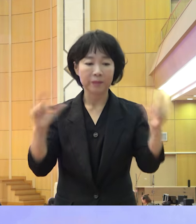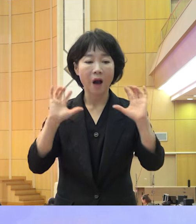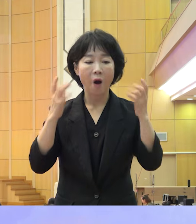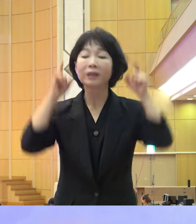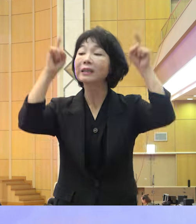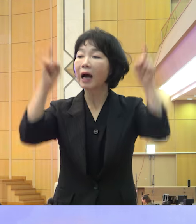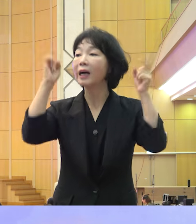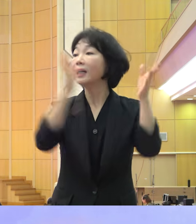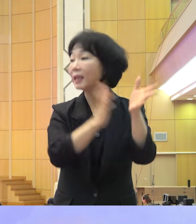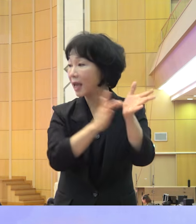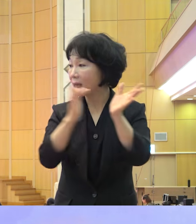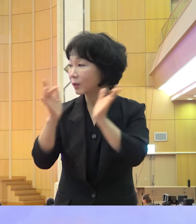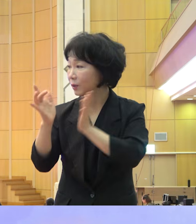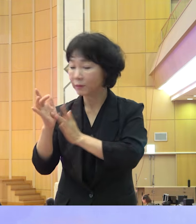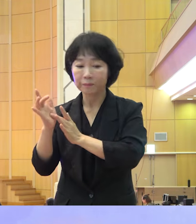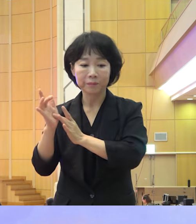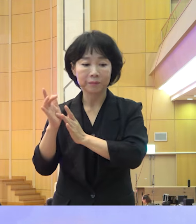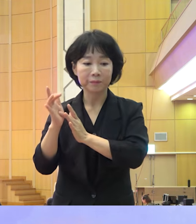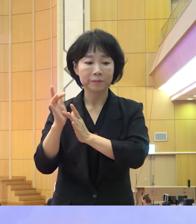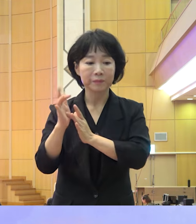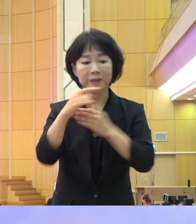어린 양 예수의